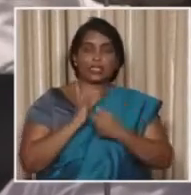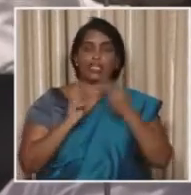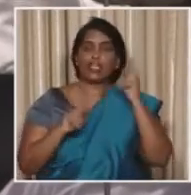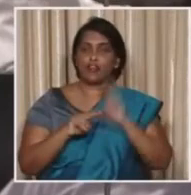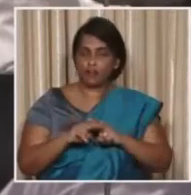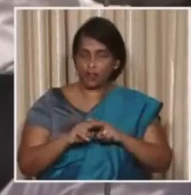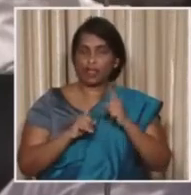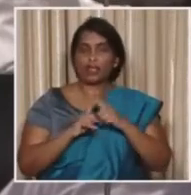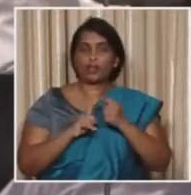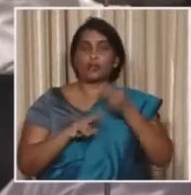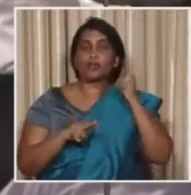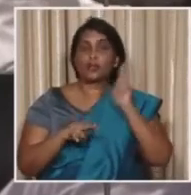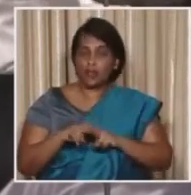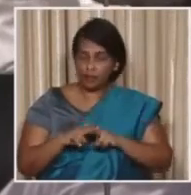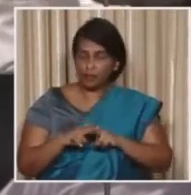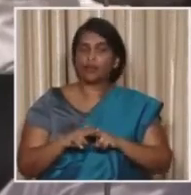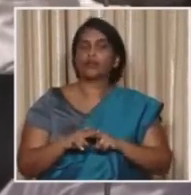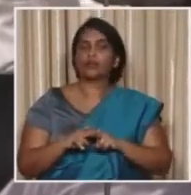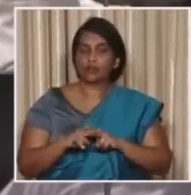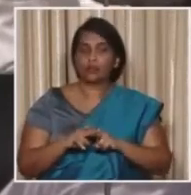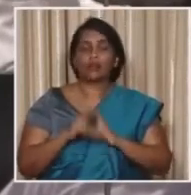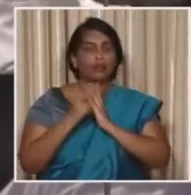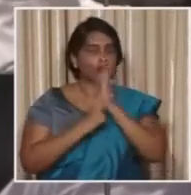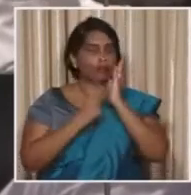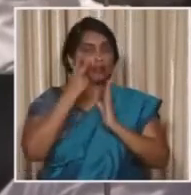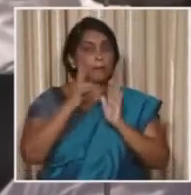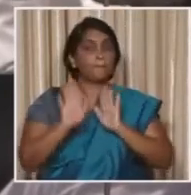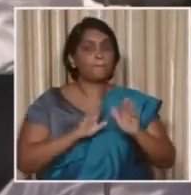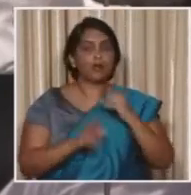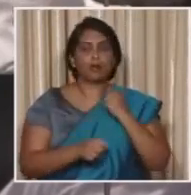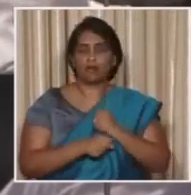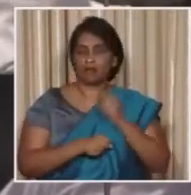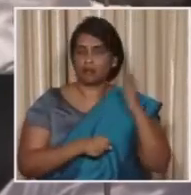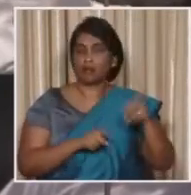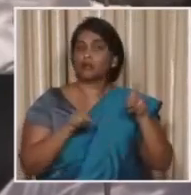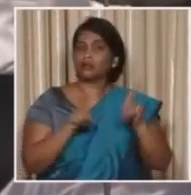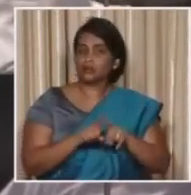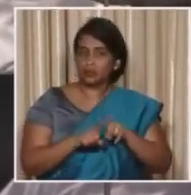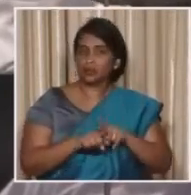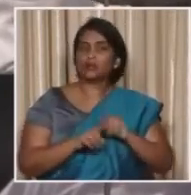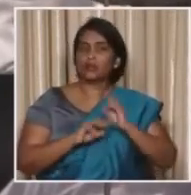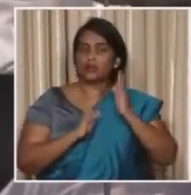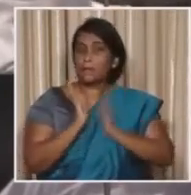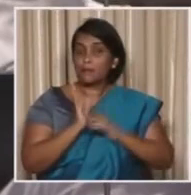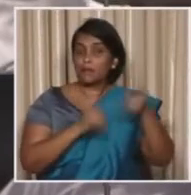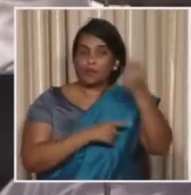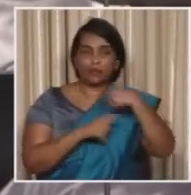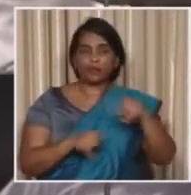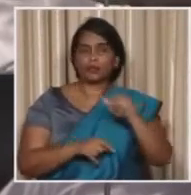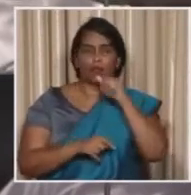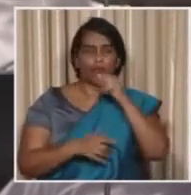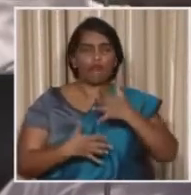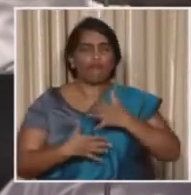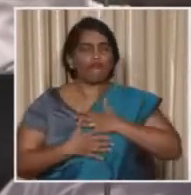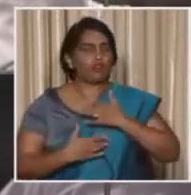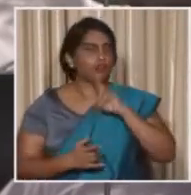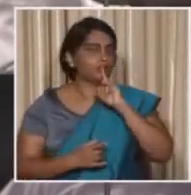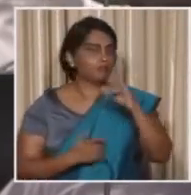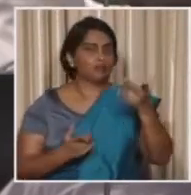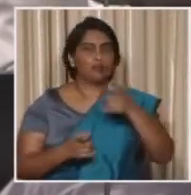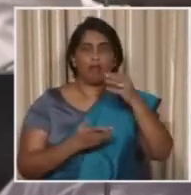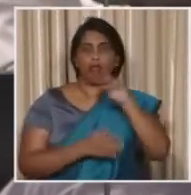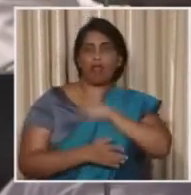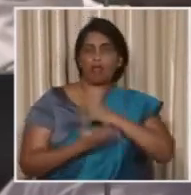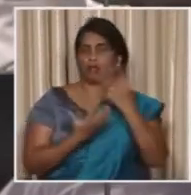සාධක අරමුදල්, සේවා නියුක්තියගේ භාරකාර අරමුදල, මේ දෙකම පාලනය කරන රජෙක්. එහෙමනම් මේ සාමාජිකයන්ට කිසිම හඬක් නෑ මේවාය